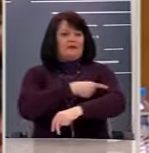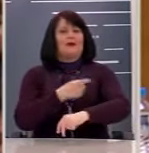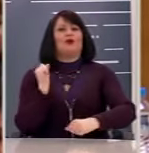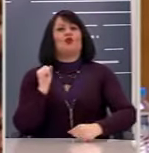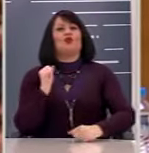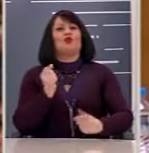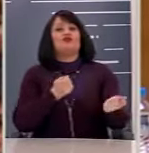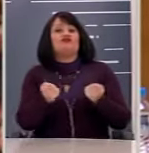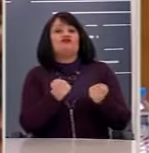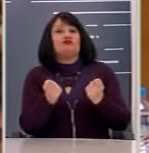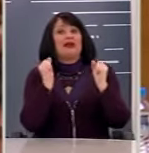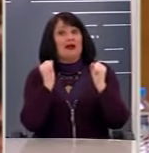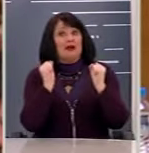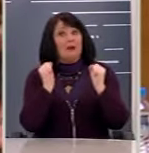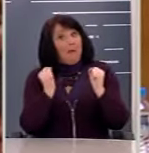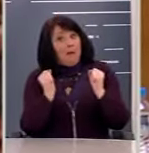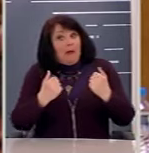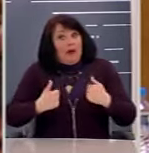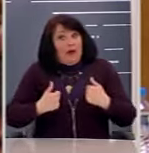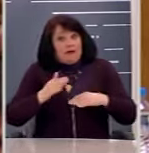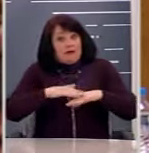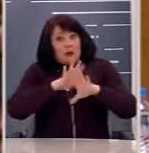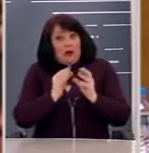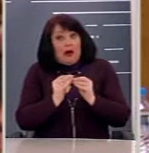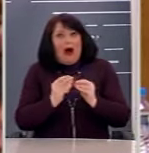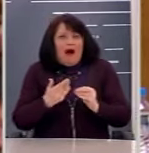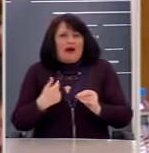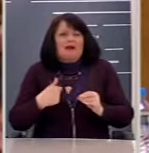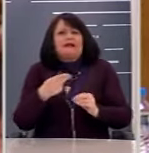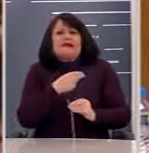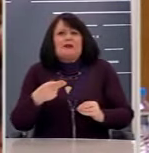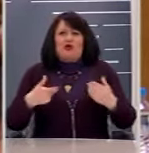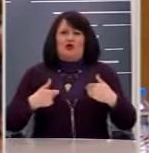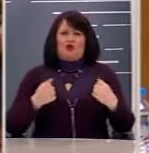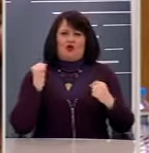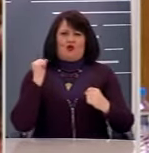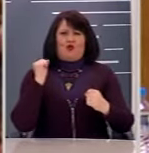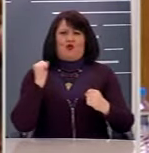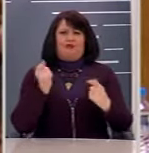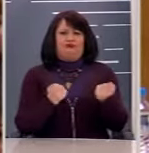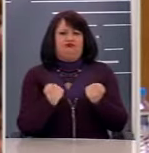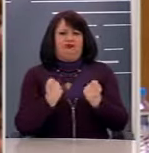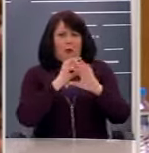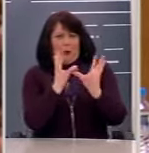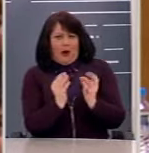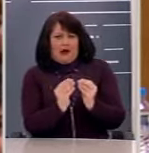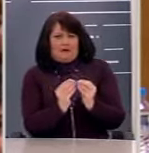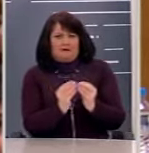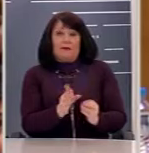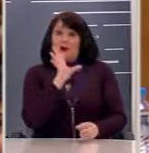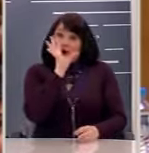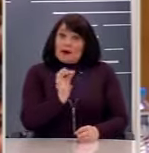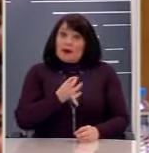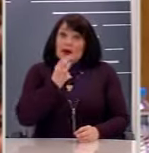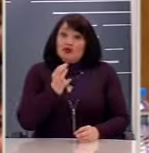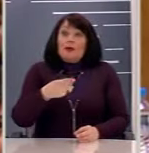διοικούσα και την υγεία. Εκτός και αν δεν ξέρω πώς λειτουργούσε το Υπουργείο Υγείας. Αλλά ειλικρινά σας το